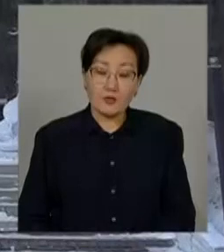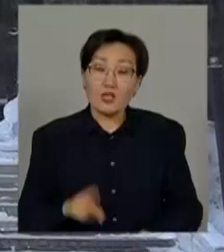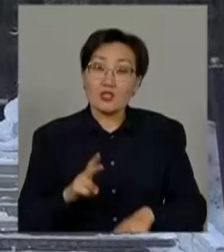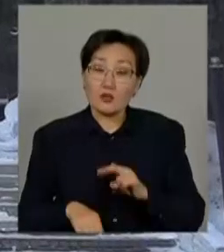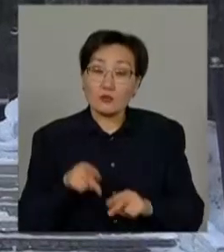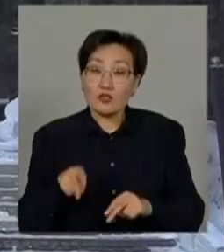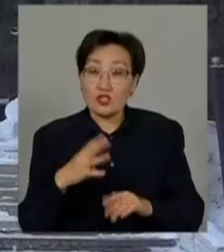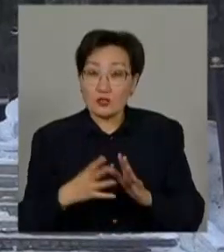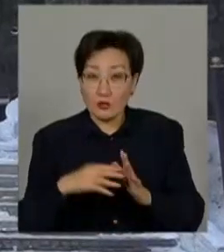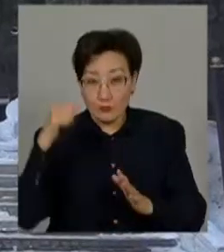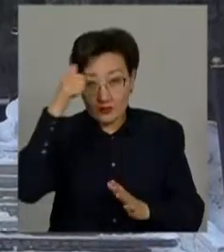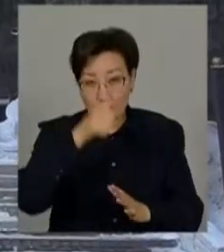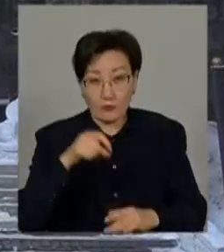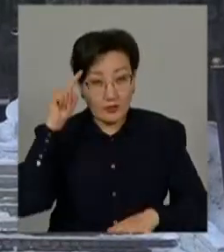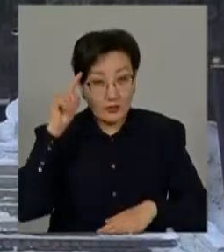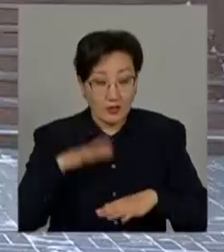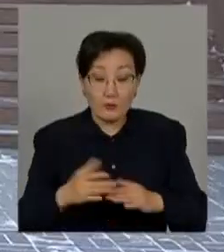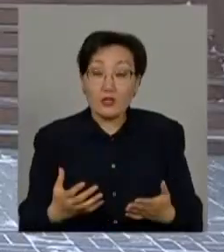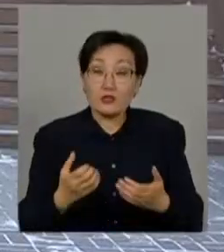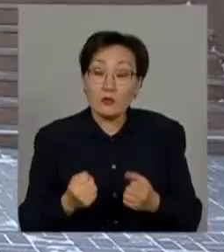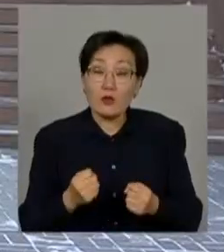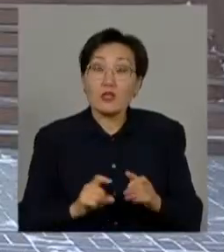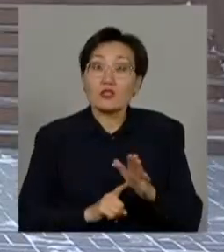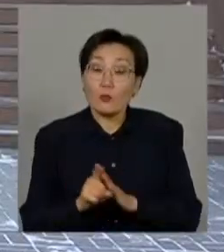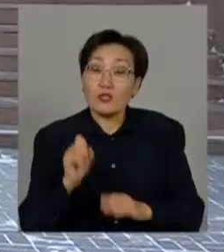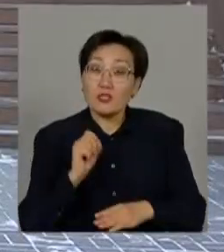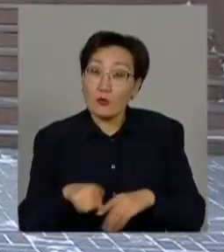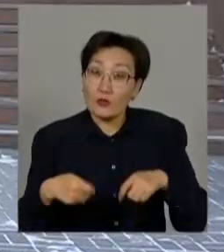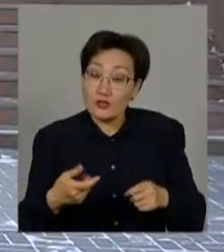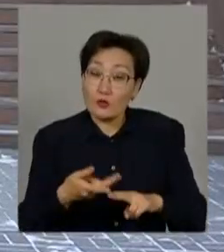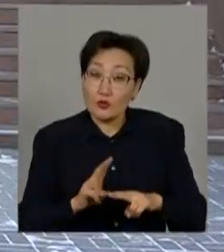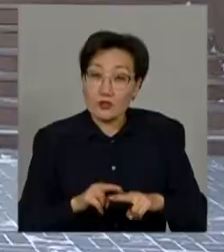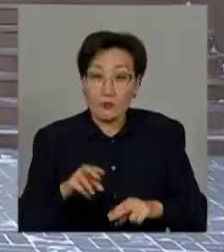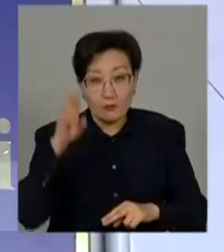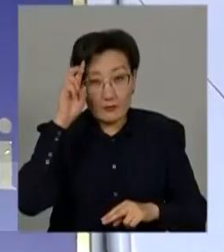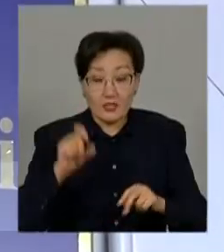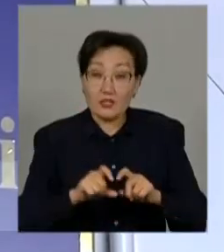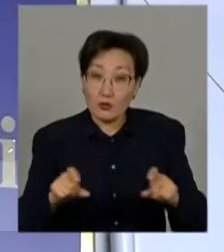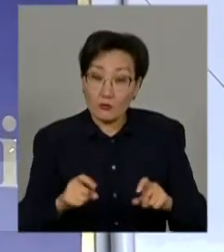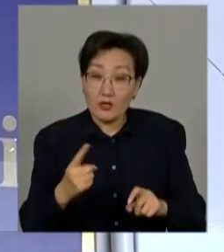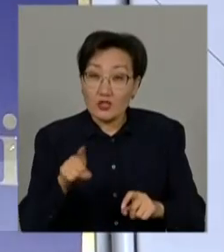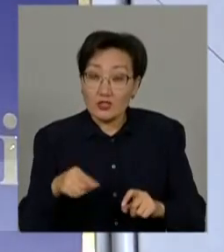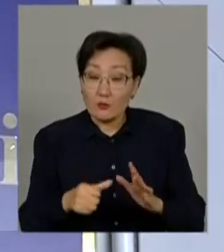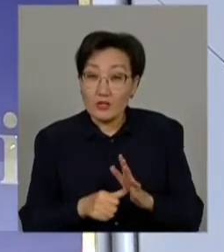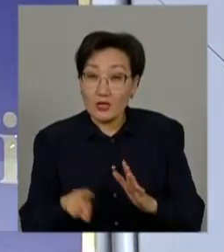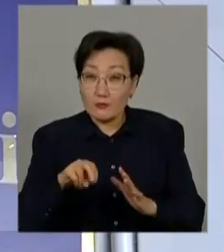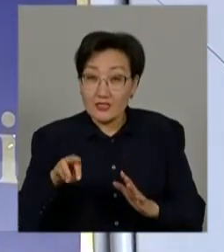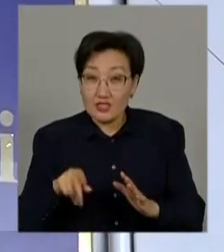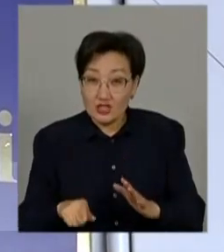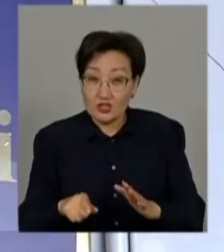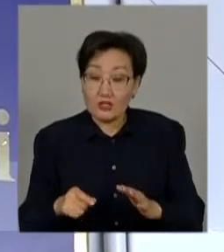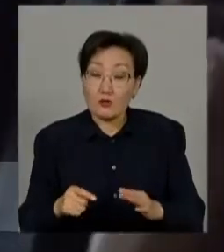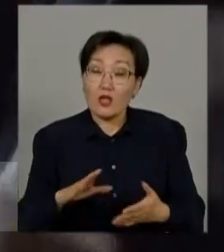Құрылысты 2019 жылы әкімдік қабылдап алған. О баста тапсырыс берушіде осы мемлекеттік мекеме. 1,6 миллиард